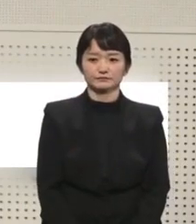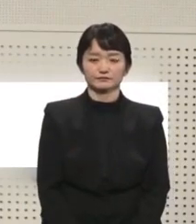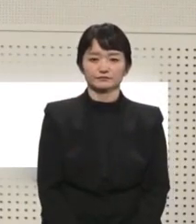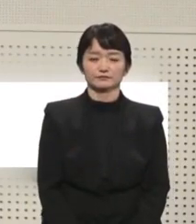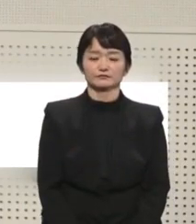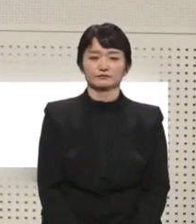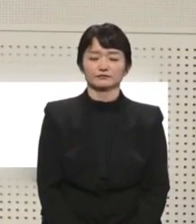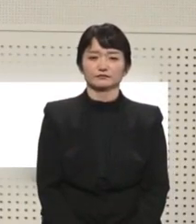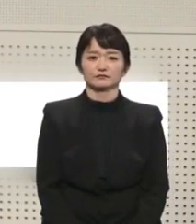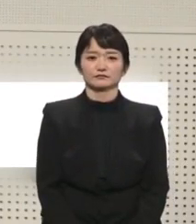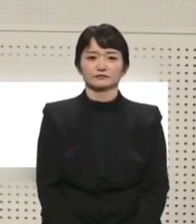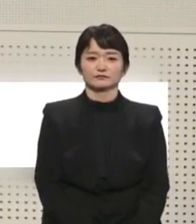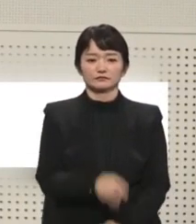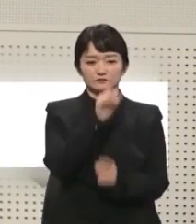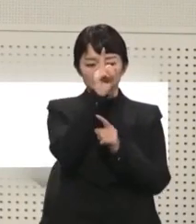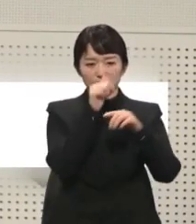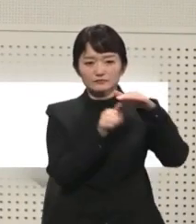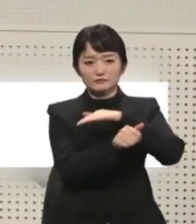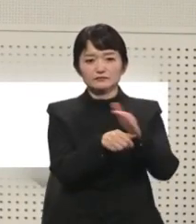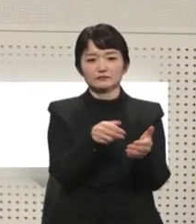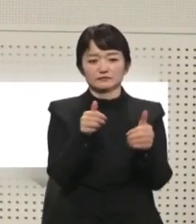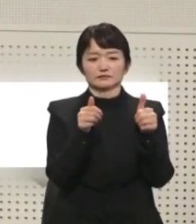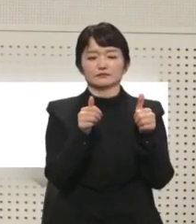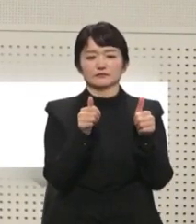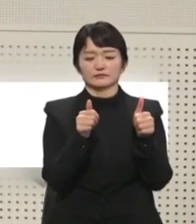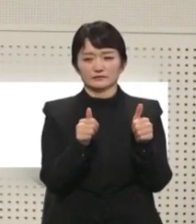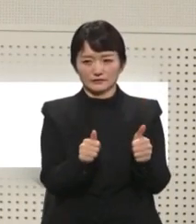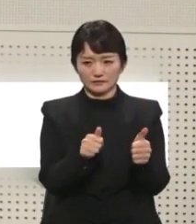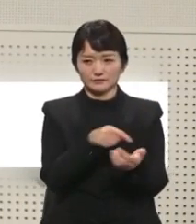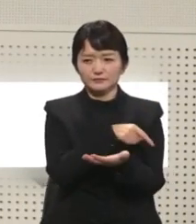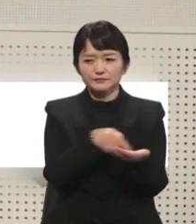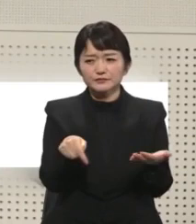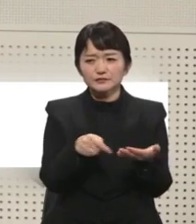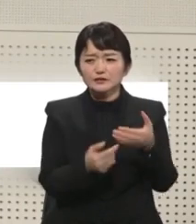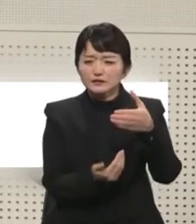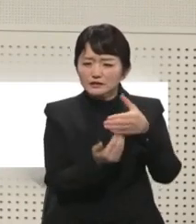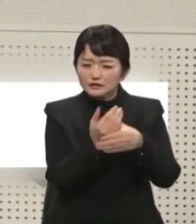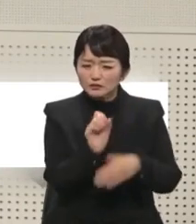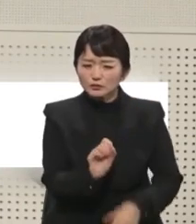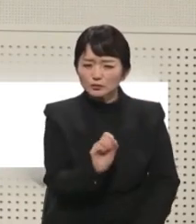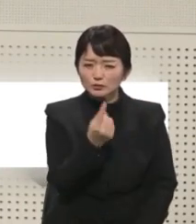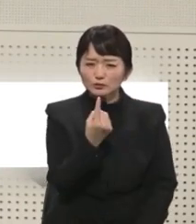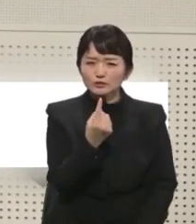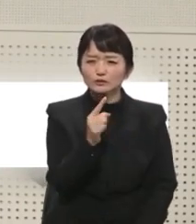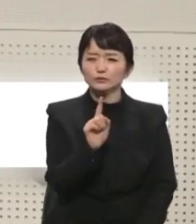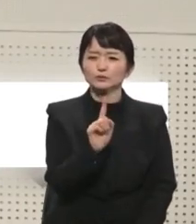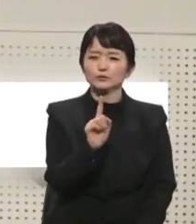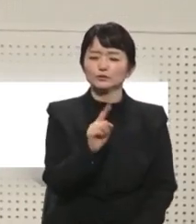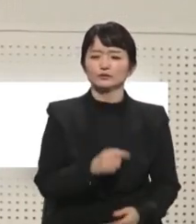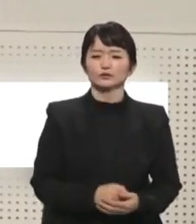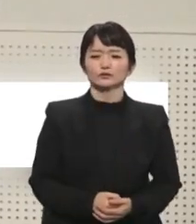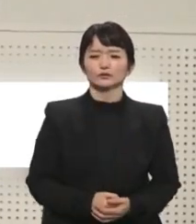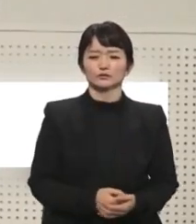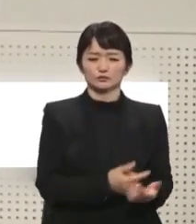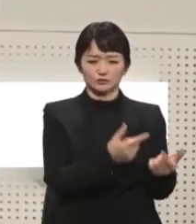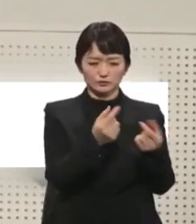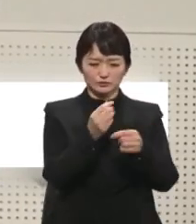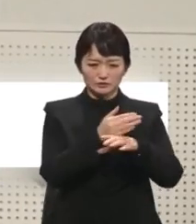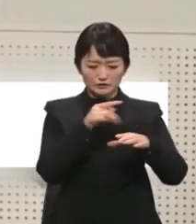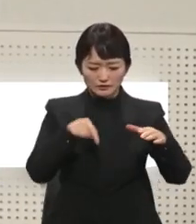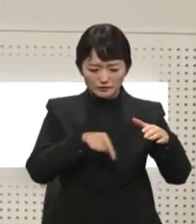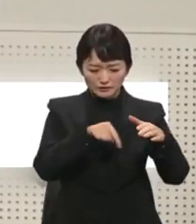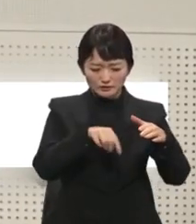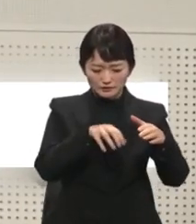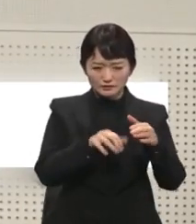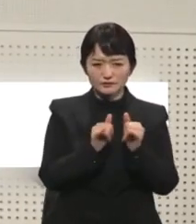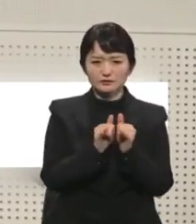재판 리스크가 생겼을까 그 원인에 대해서 한번 조금 더 그것도 같은 당에 있는 어 동지로서 또 당을